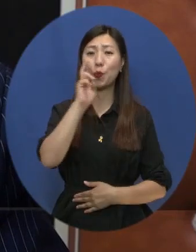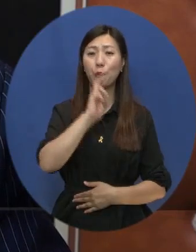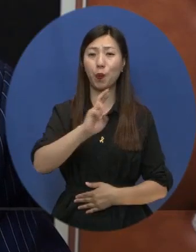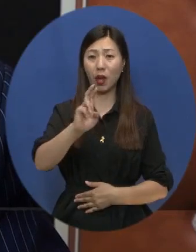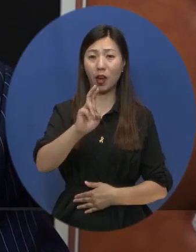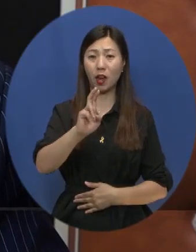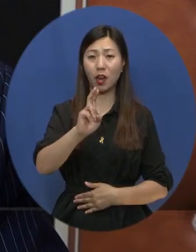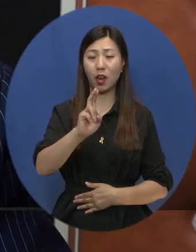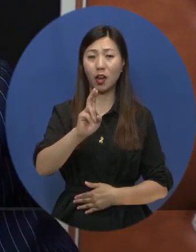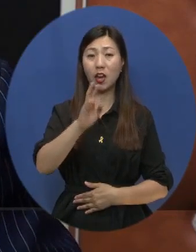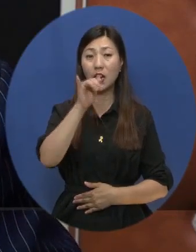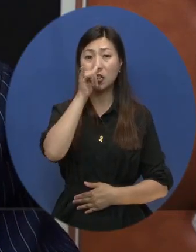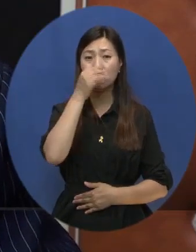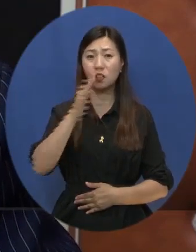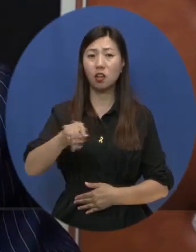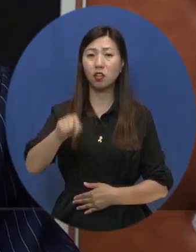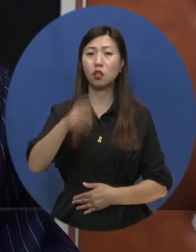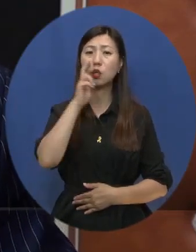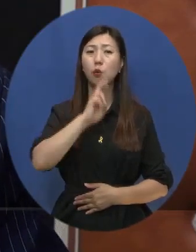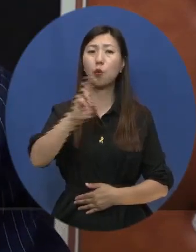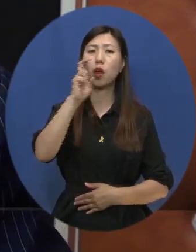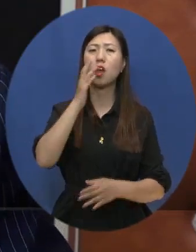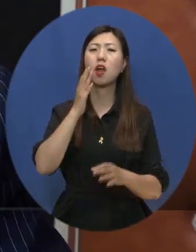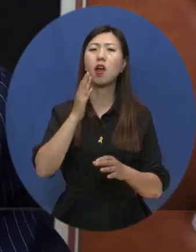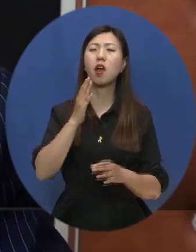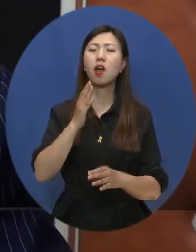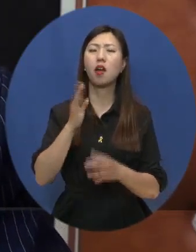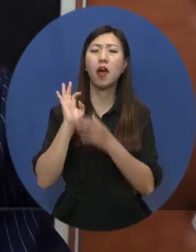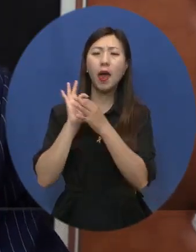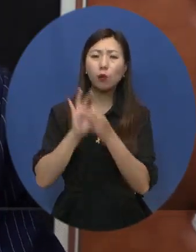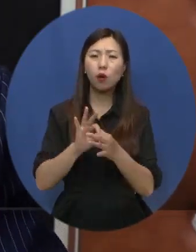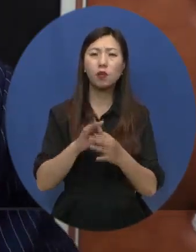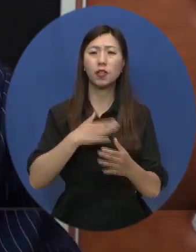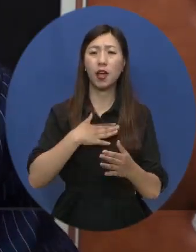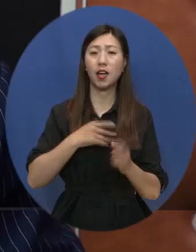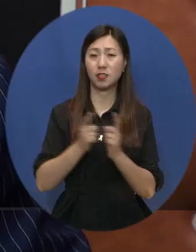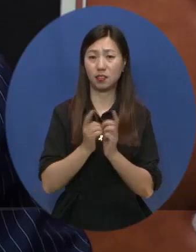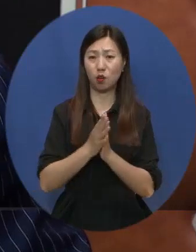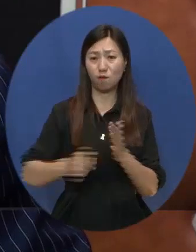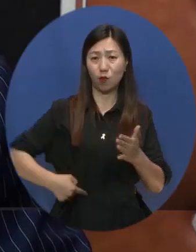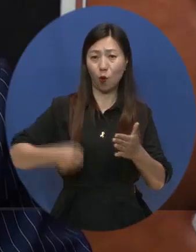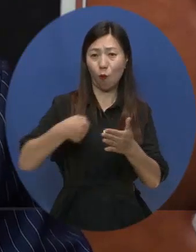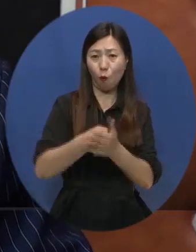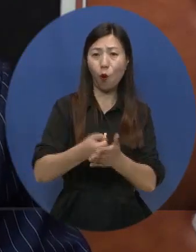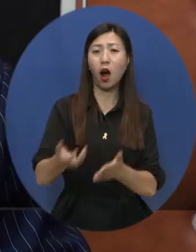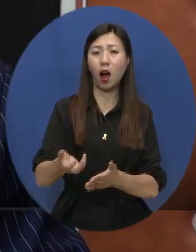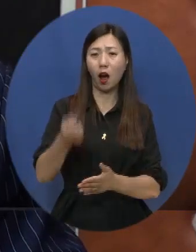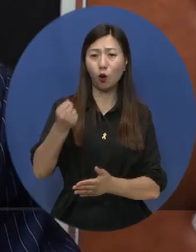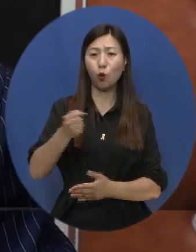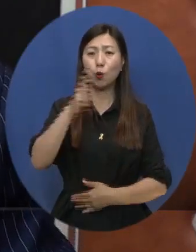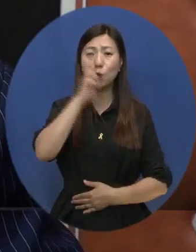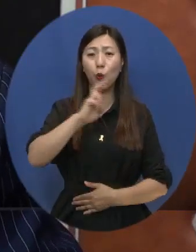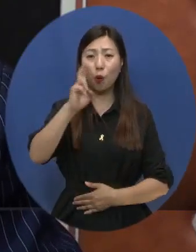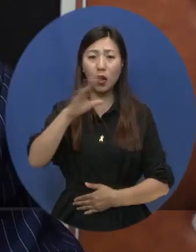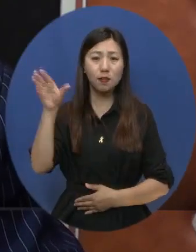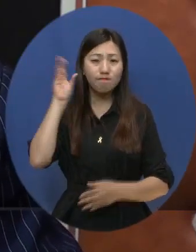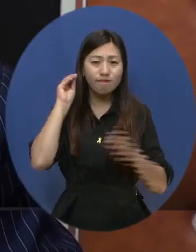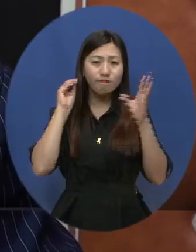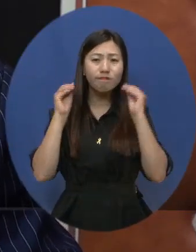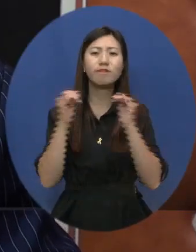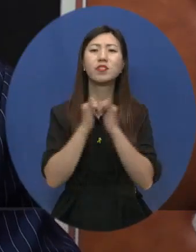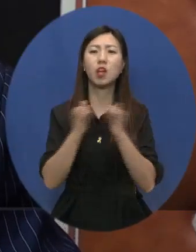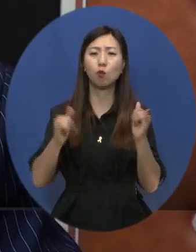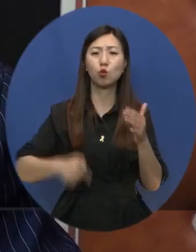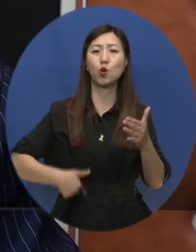부르는데 이 노래를 부르면서 제가 용기를 가지고 또 노래를 듣는 사람들도 용기를 얻기를